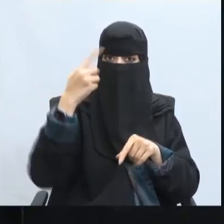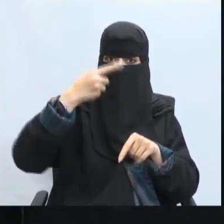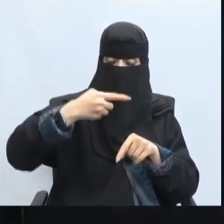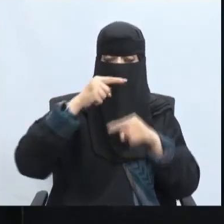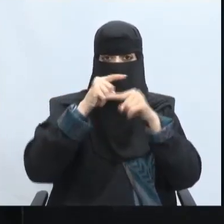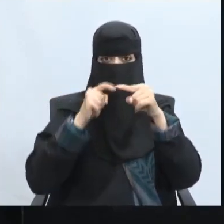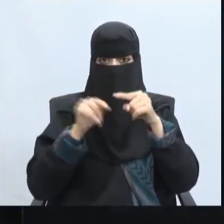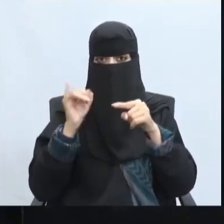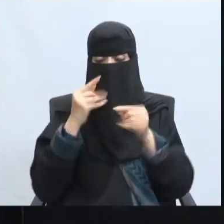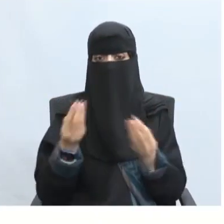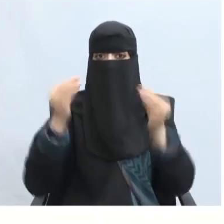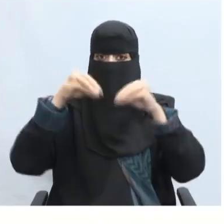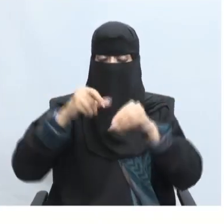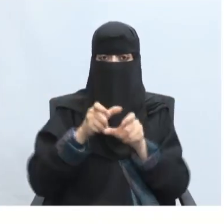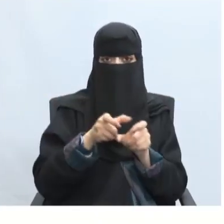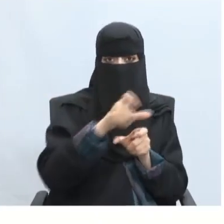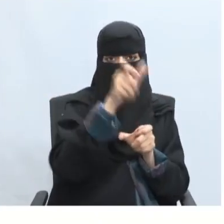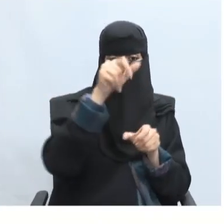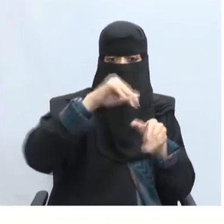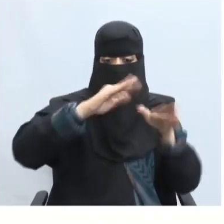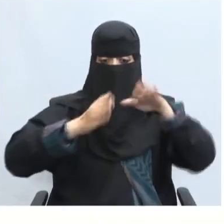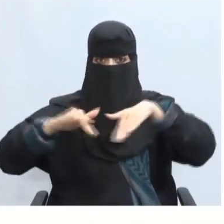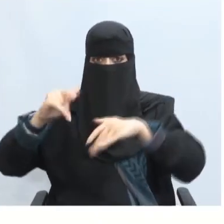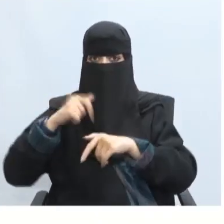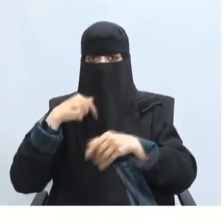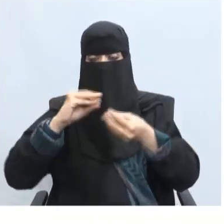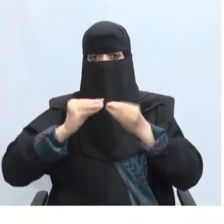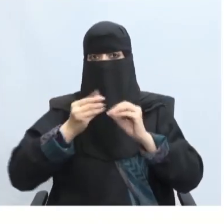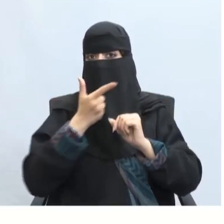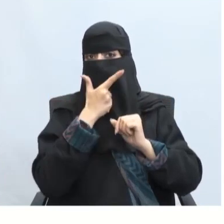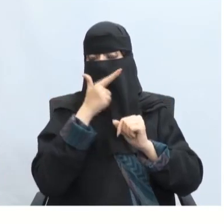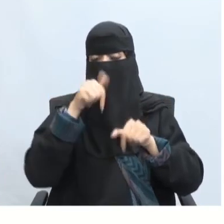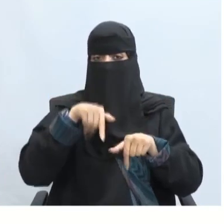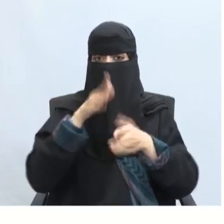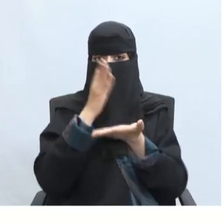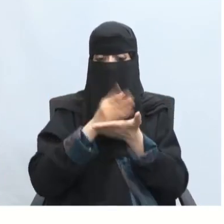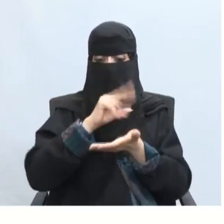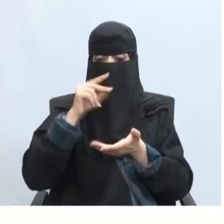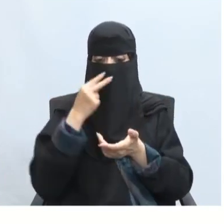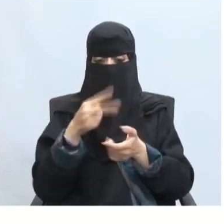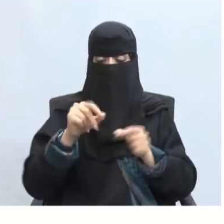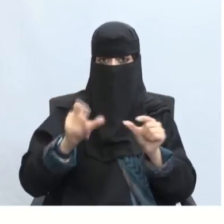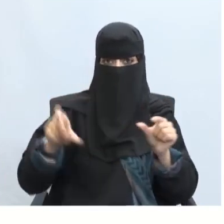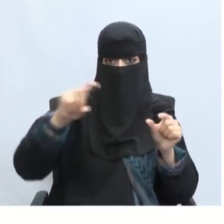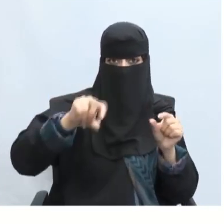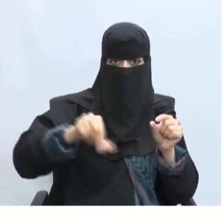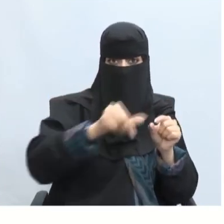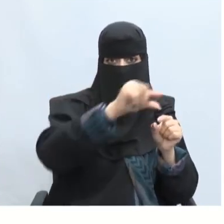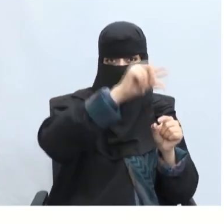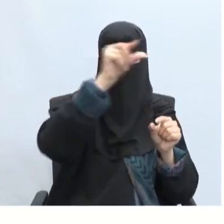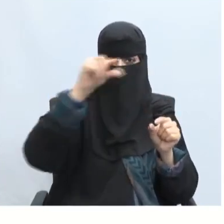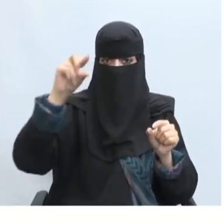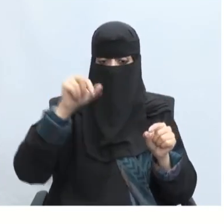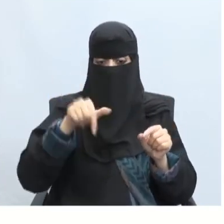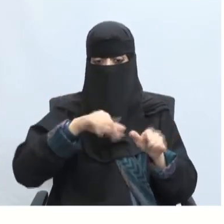15% ضمن حزام البحر الابيض المتوسط كما هو واضح معنا هذا الحدود